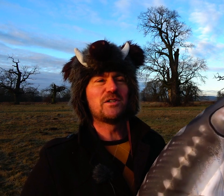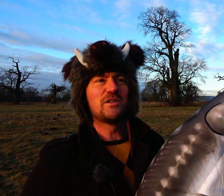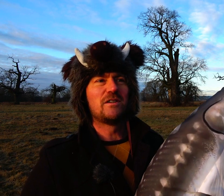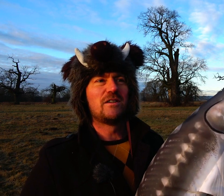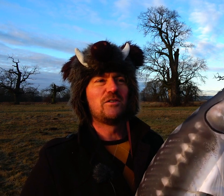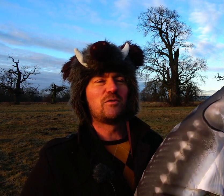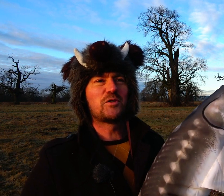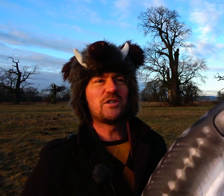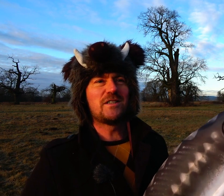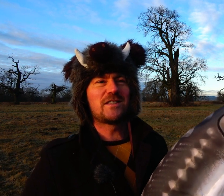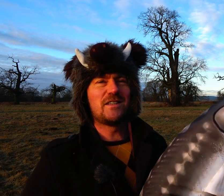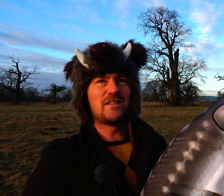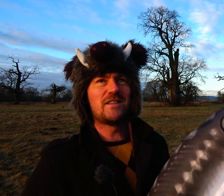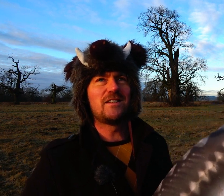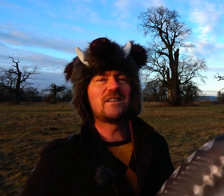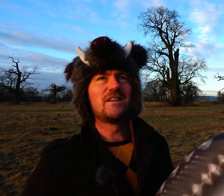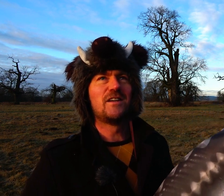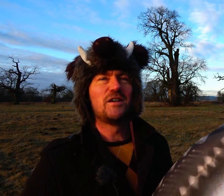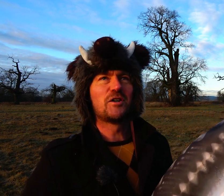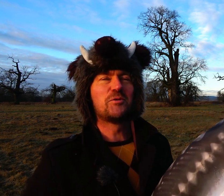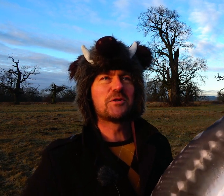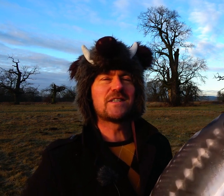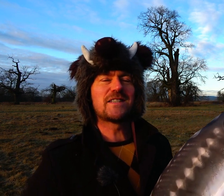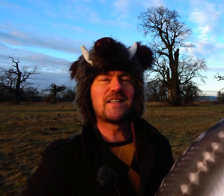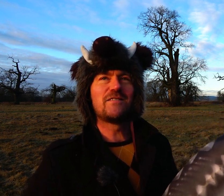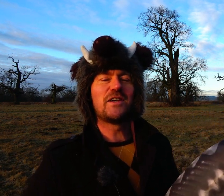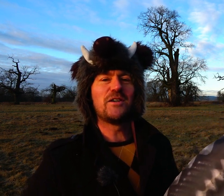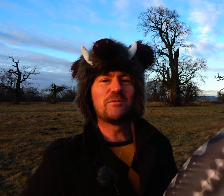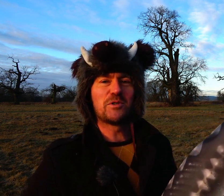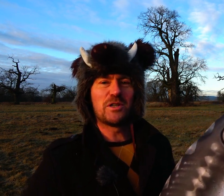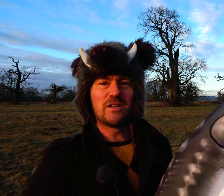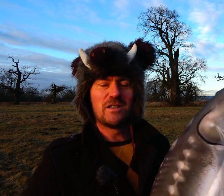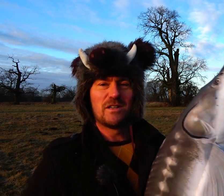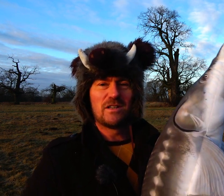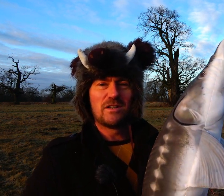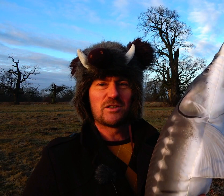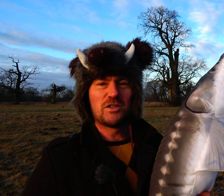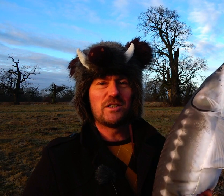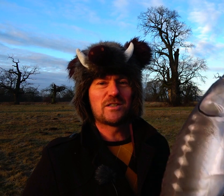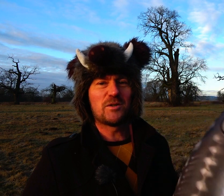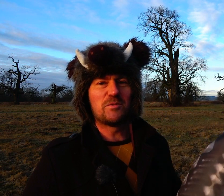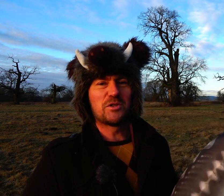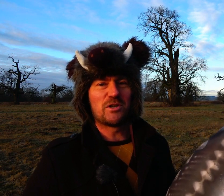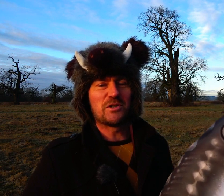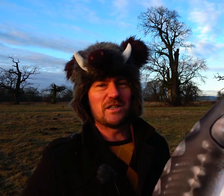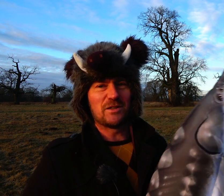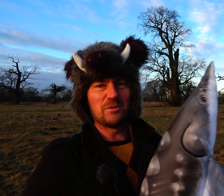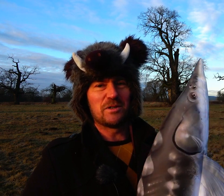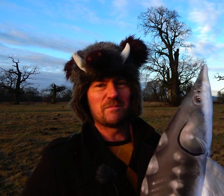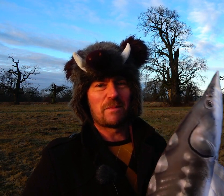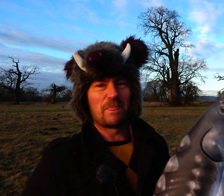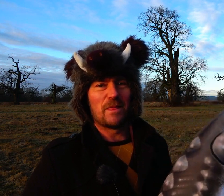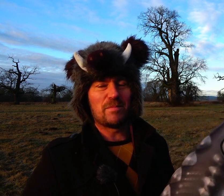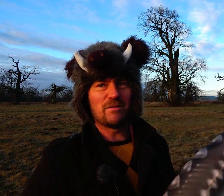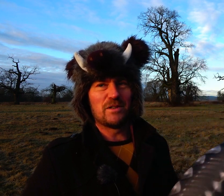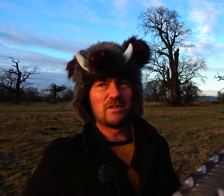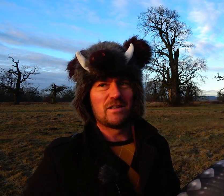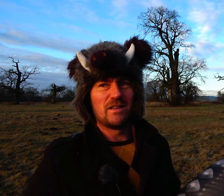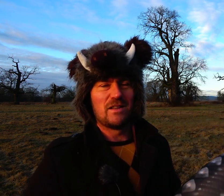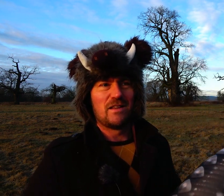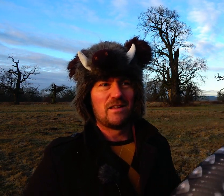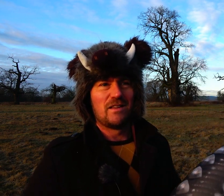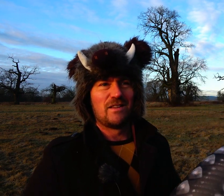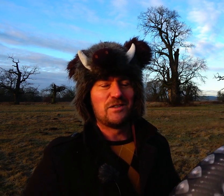zaapelować do wszystkich tych, którzy zastanawiają się, czy nie zrobić czegoś dla natury.